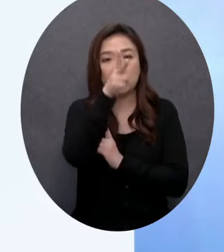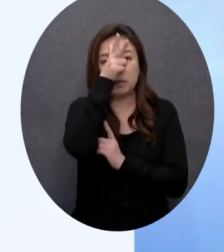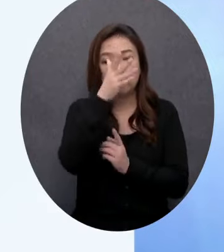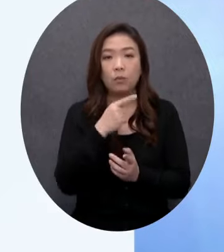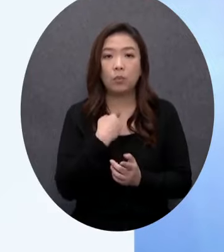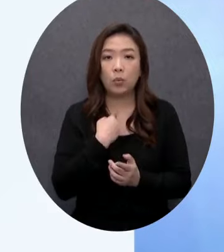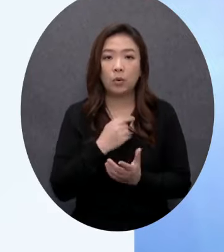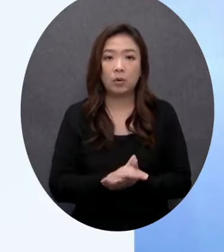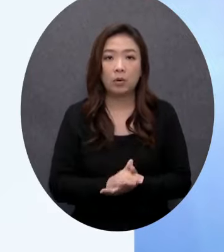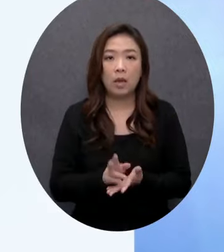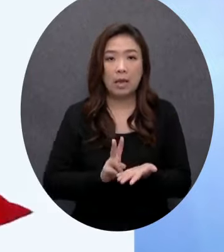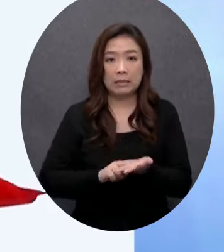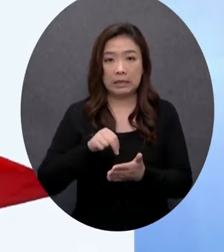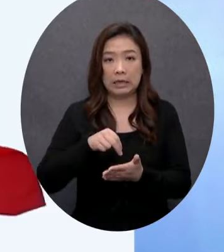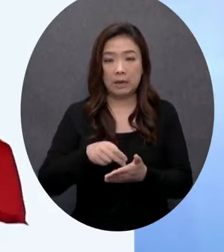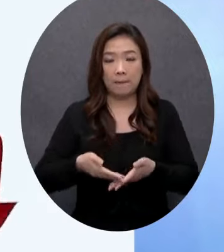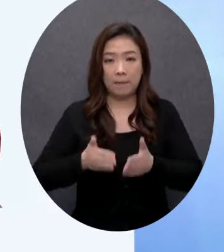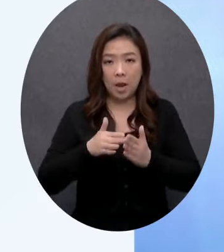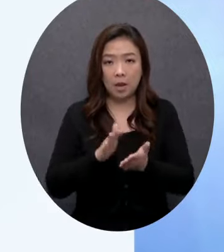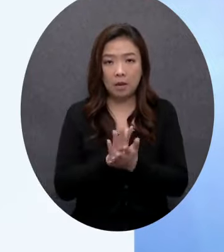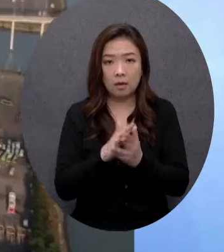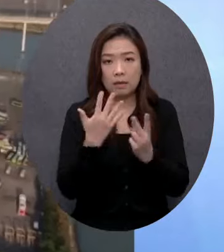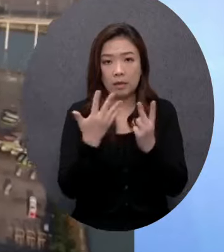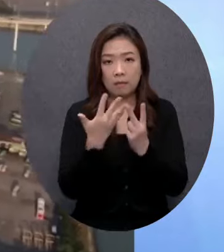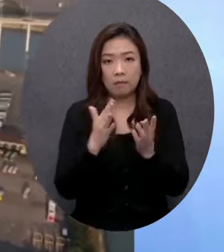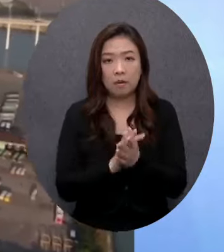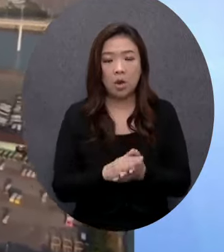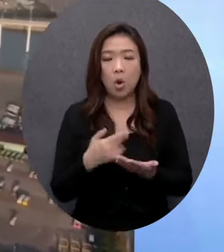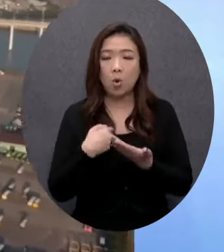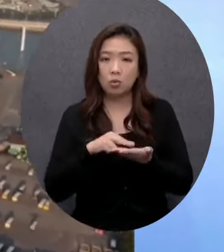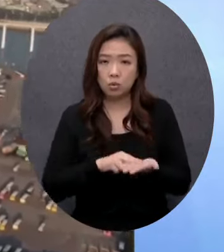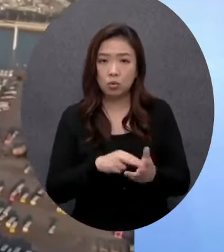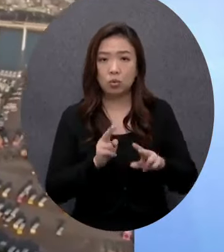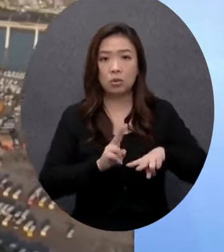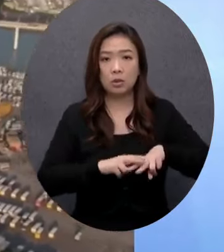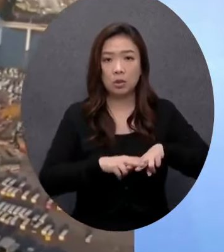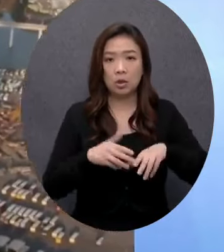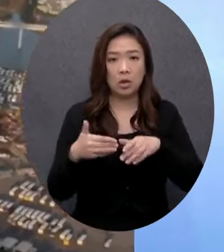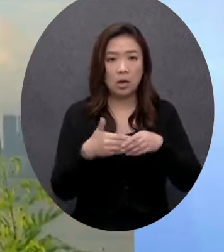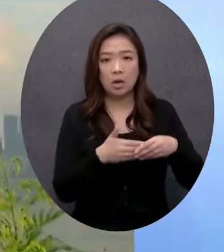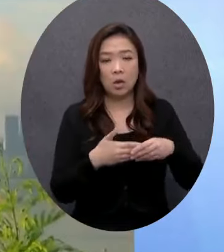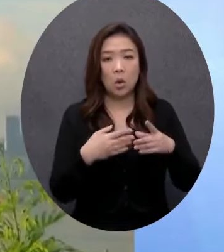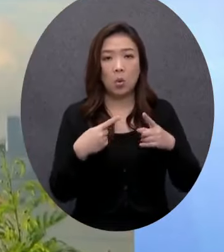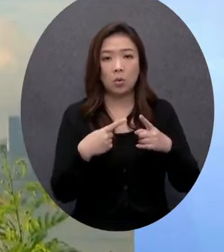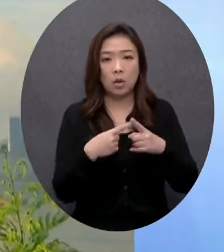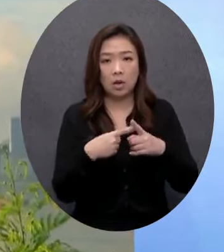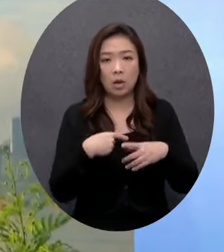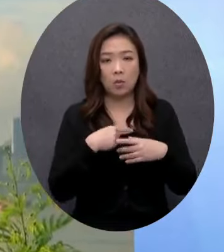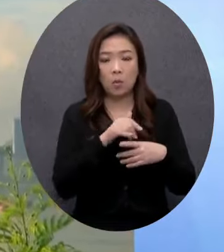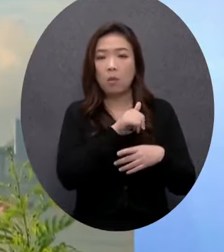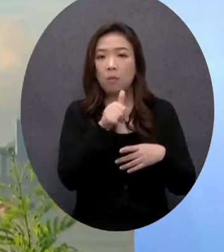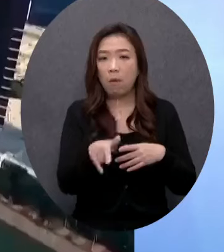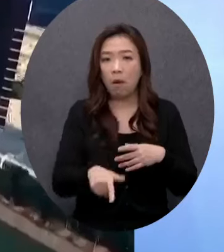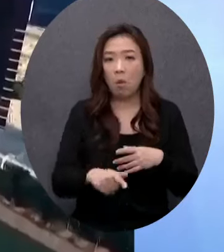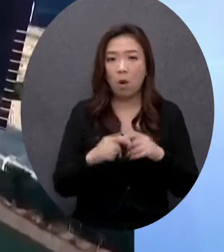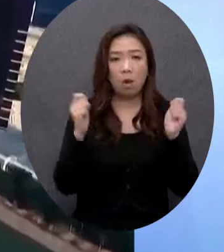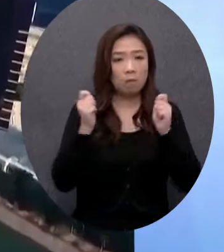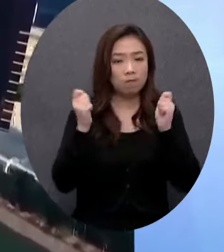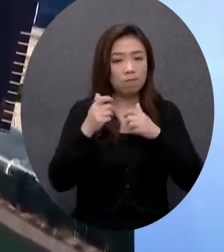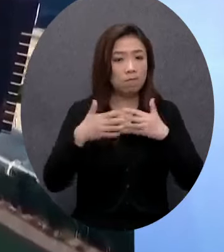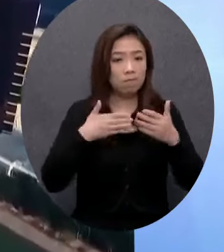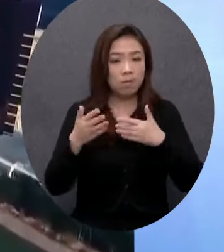系成立25周年啦，我相信中央嘅領導人可能亦都會出席呢個盛事啦。